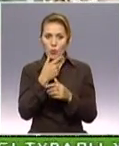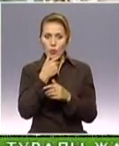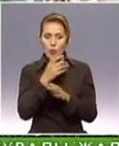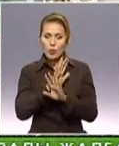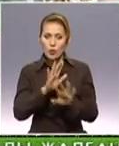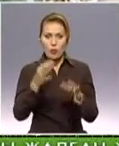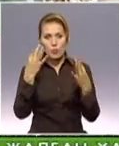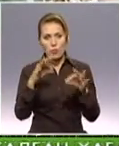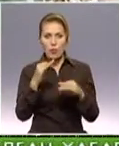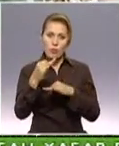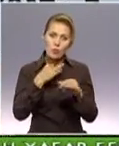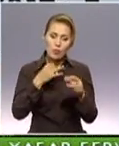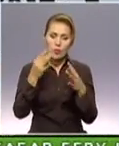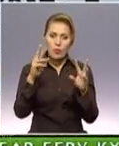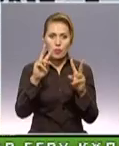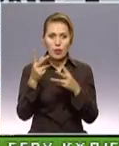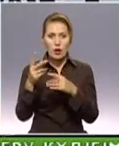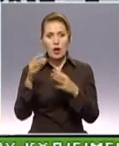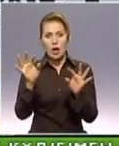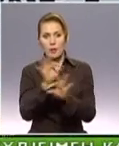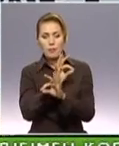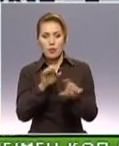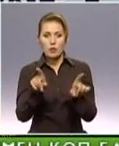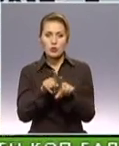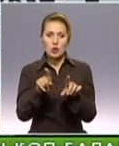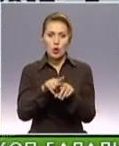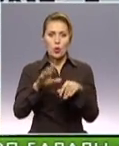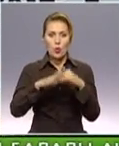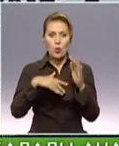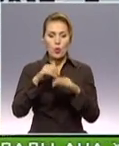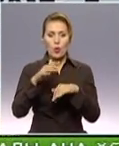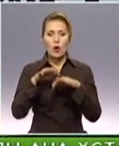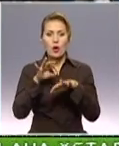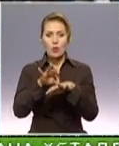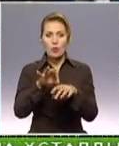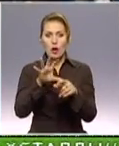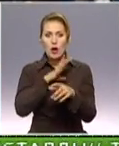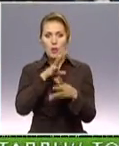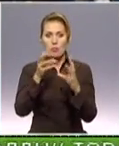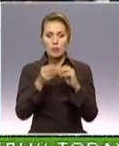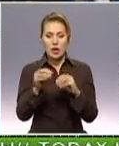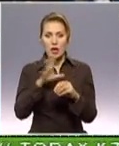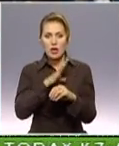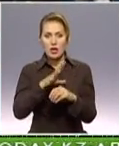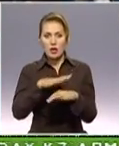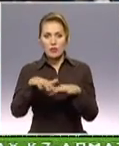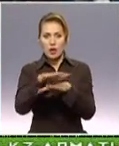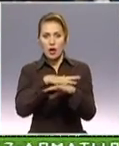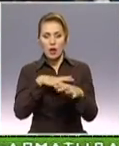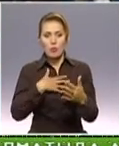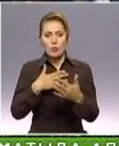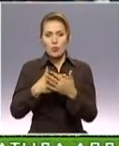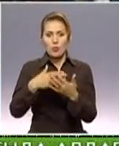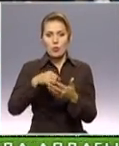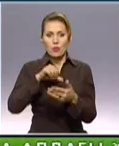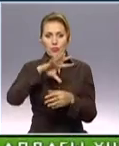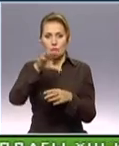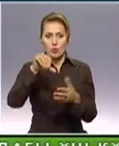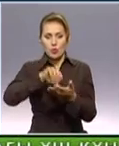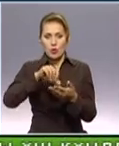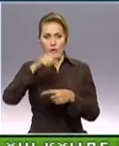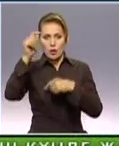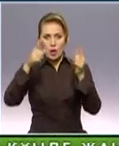еркін араласып, ән айтып, би билеп, қолөнер бұйымын жасауға машықтанды. Дүбірлі думанға шаһар жұртшылығы белсене атсалысуда.